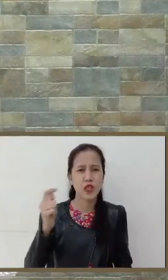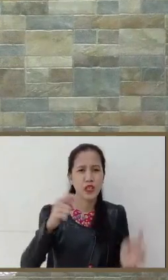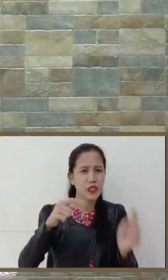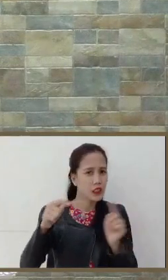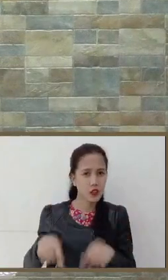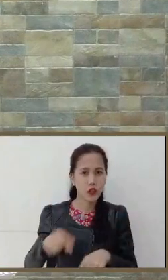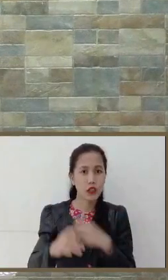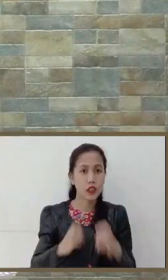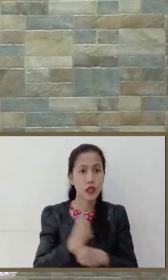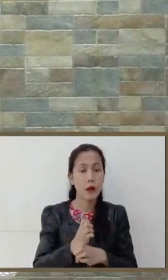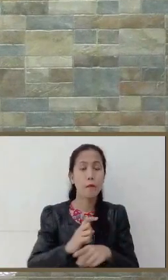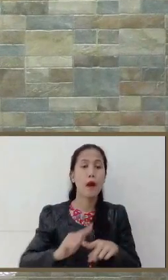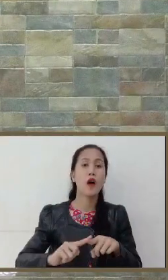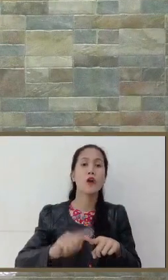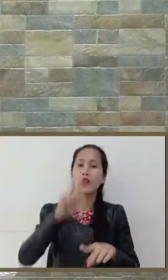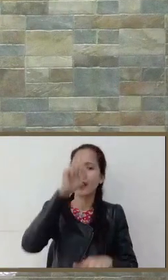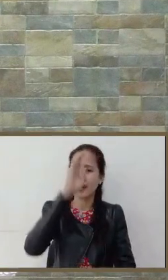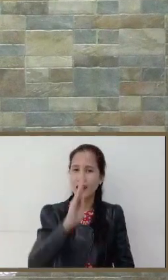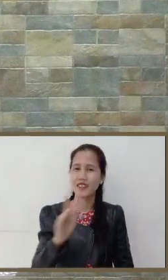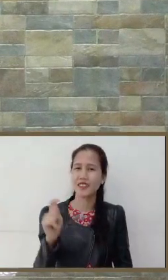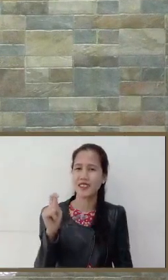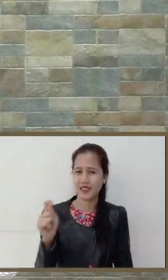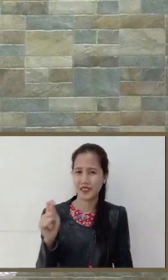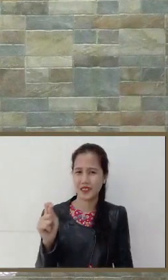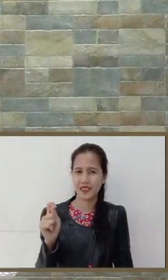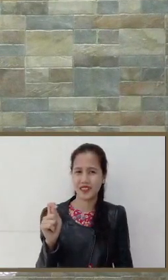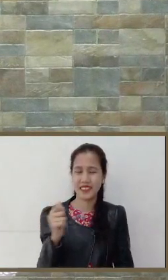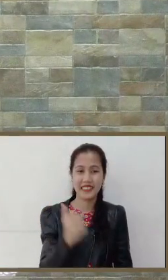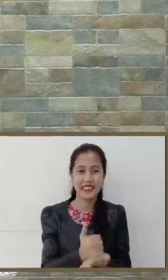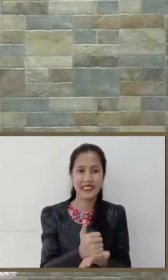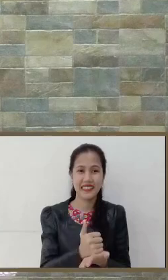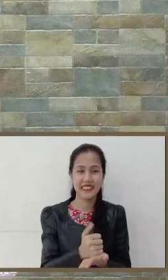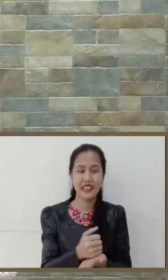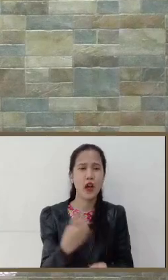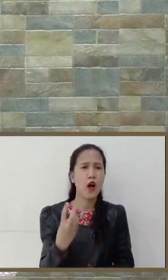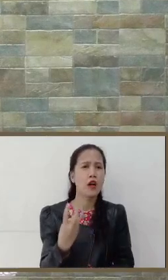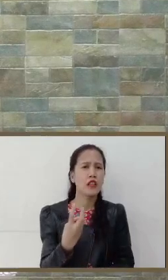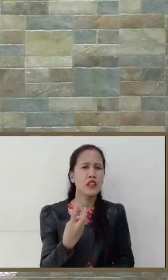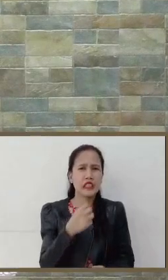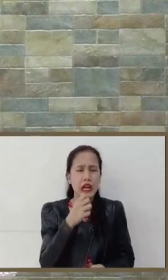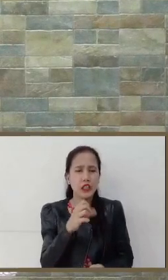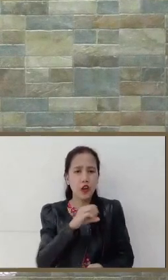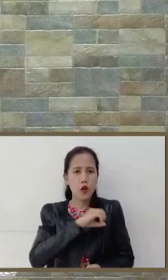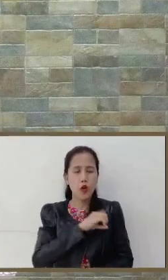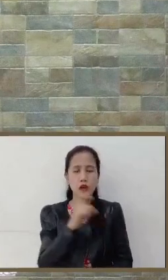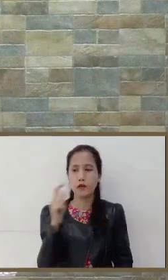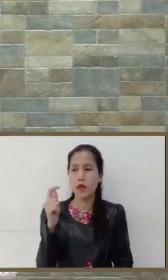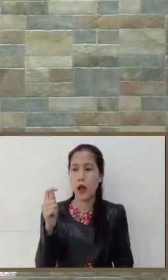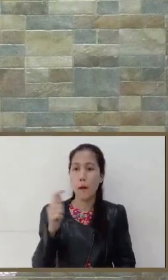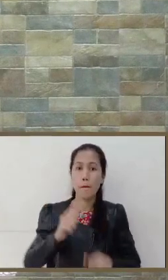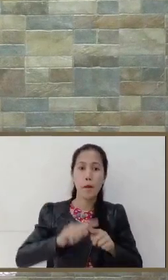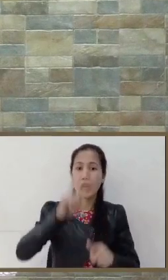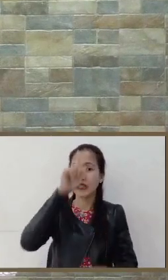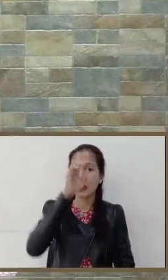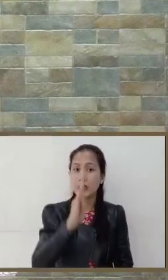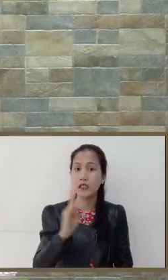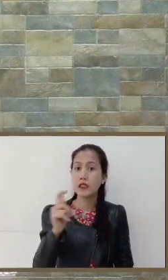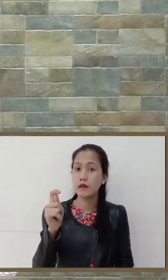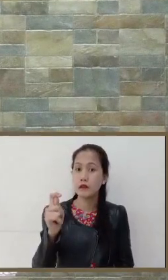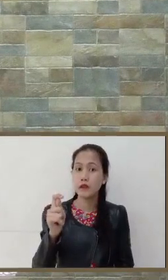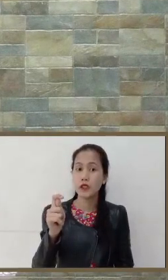is God's reputation. Amen. Hindi natin reputasyon, kundi ang reputasyon ng Diyos na ating